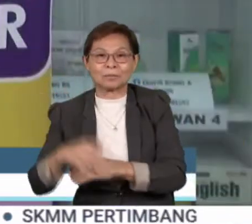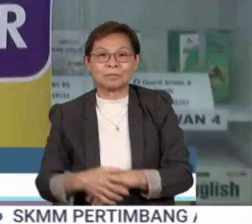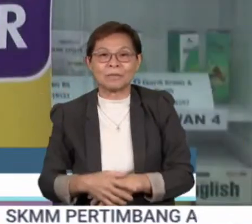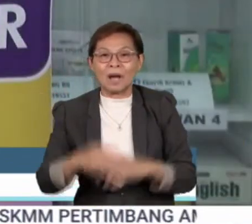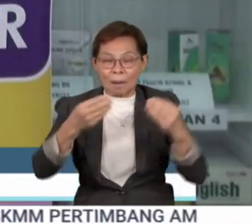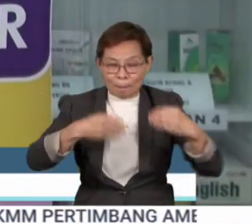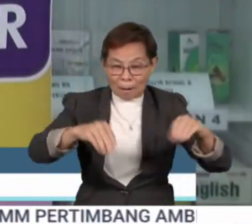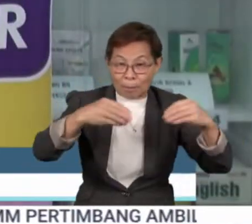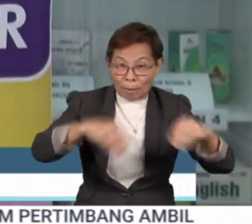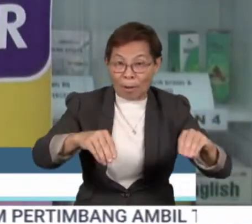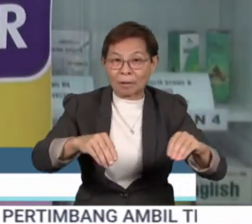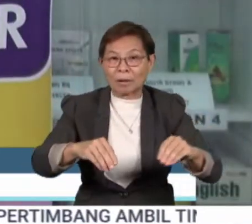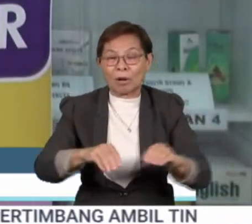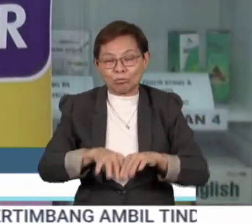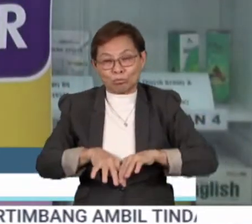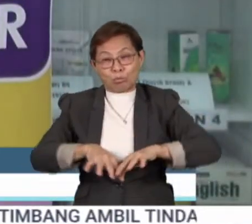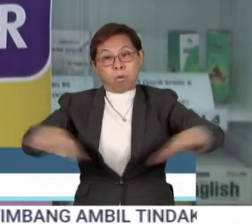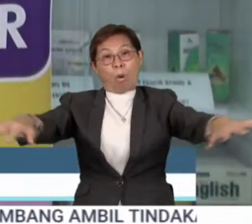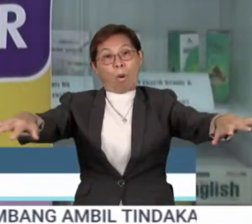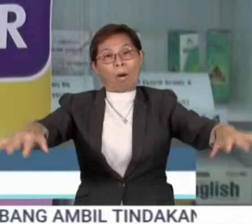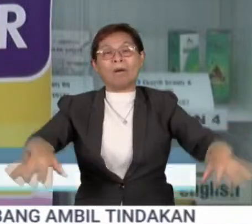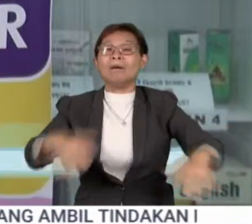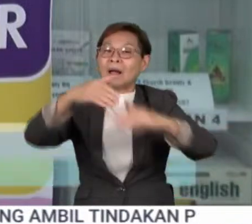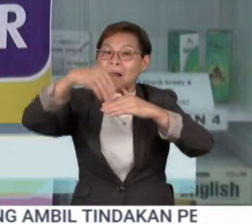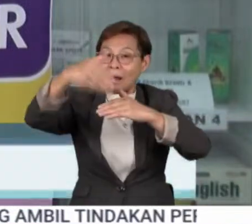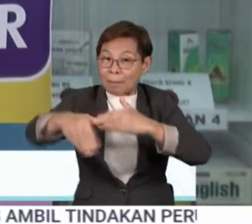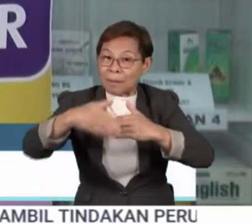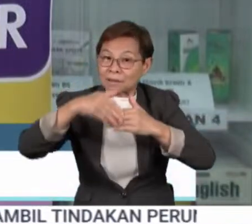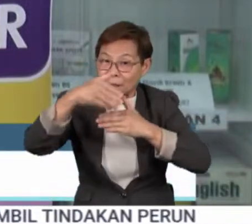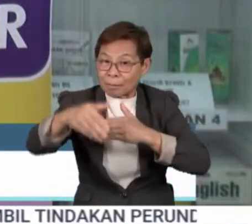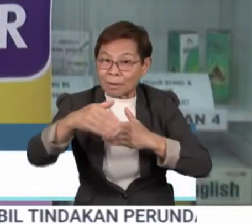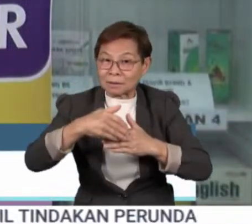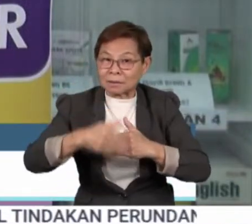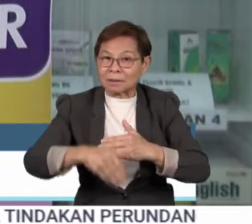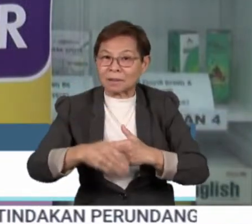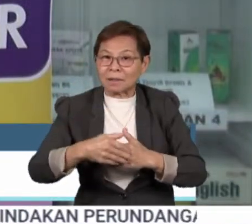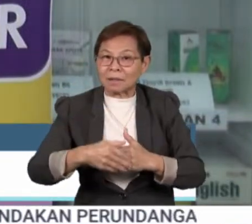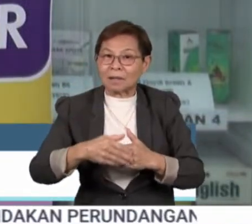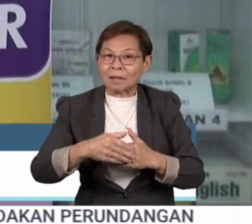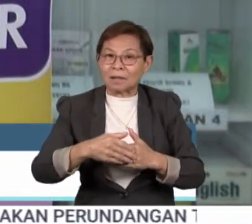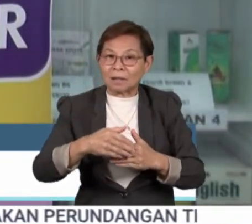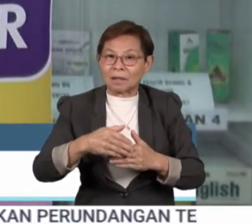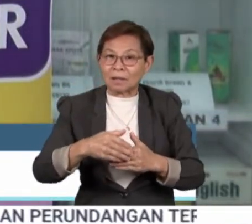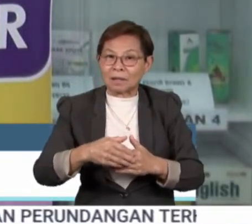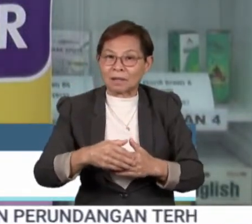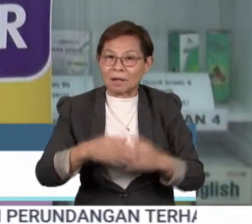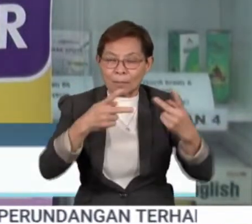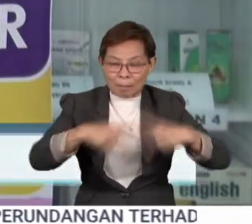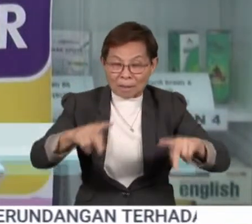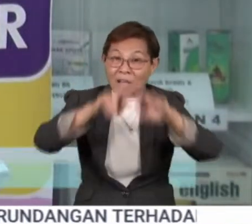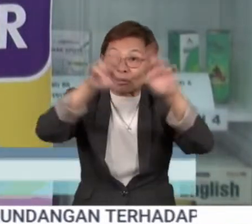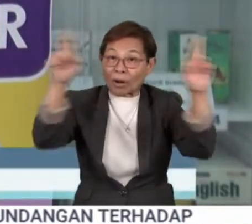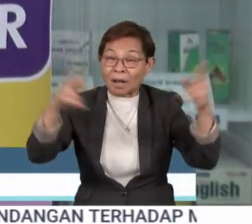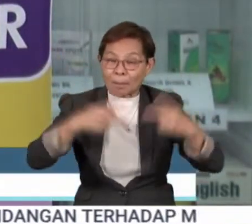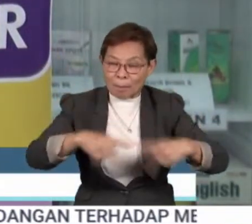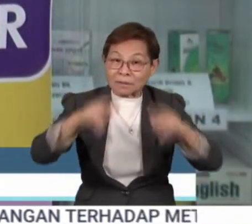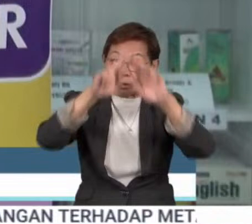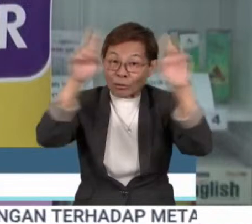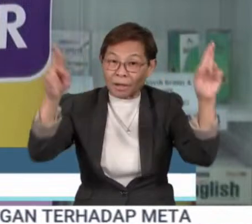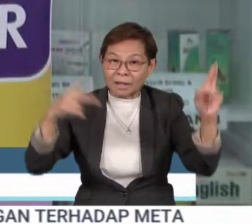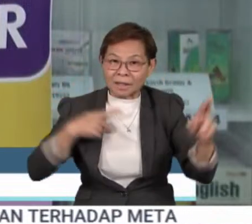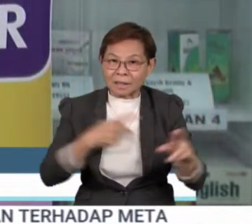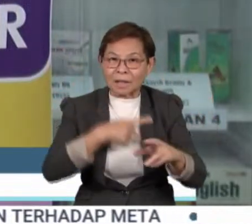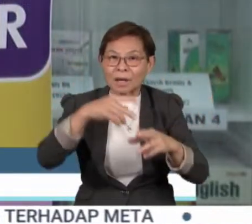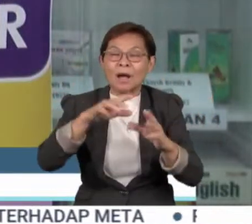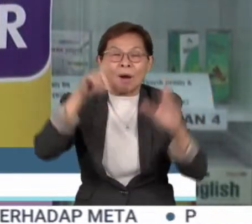Masalah saya lepas kena Pedi ni lebih luas. Lepas kita stok kita ketupat kita dekat pasar raya, kita ambil gambar, kita